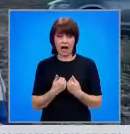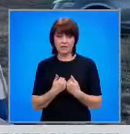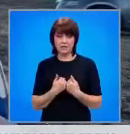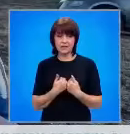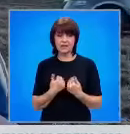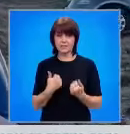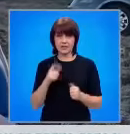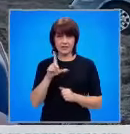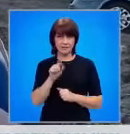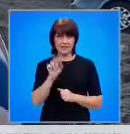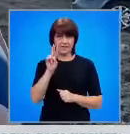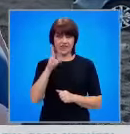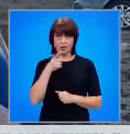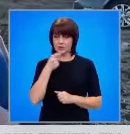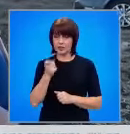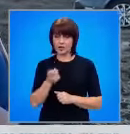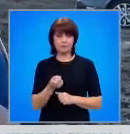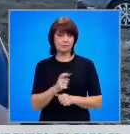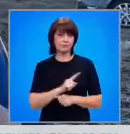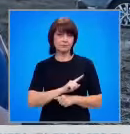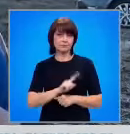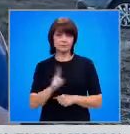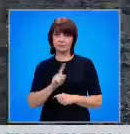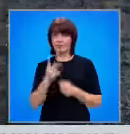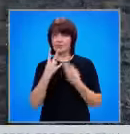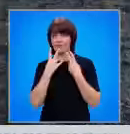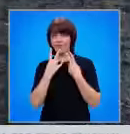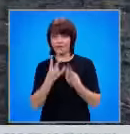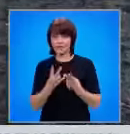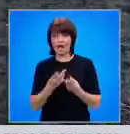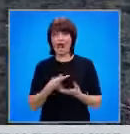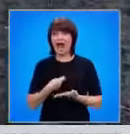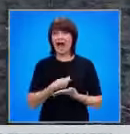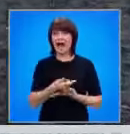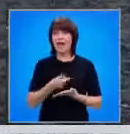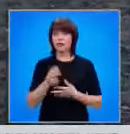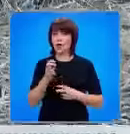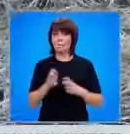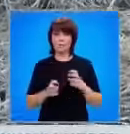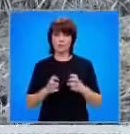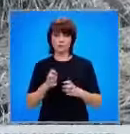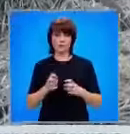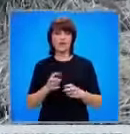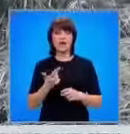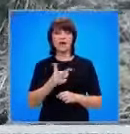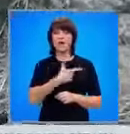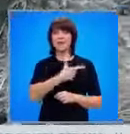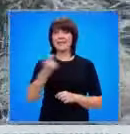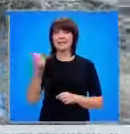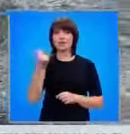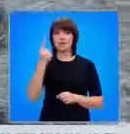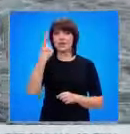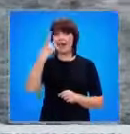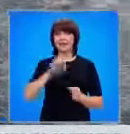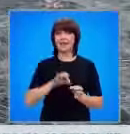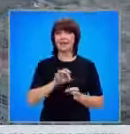близо 72 годишен не съм виждал. Разходът за производство на декар е около 700 лева, казват лозарите, които